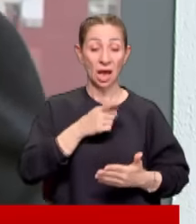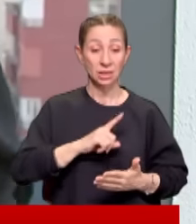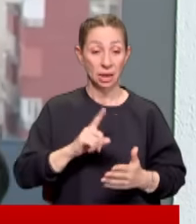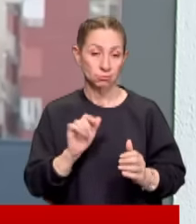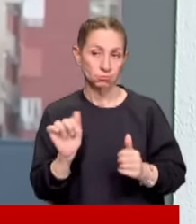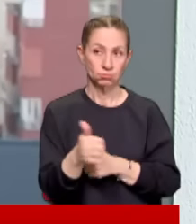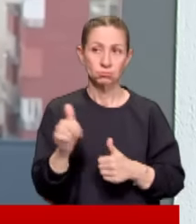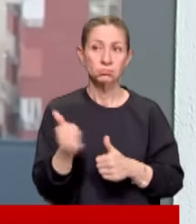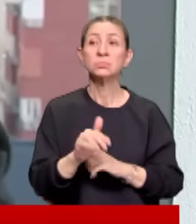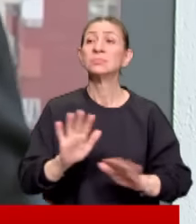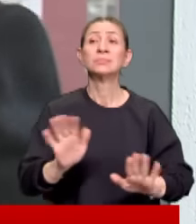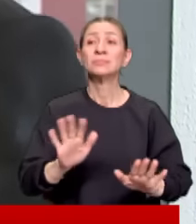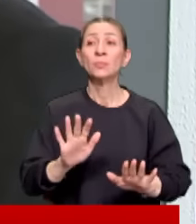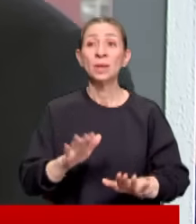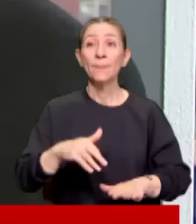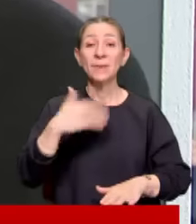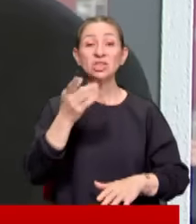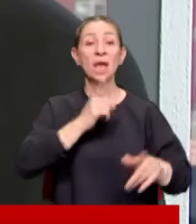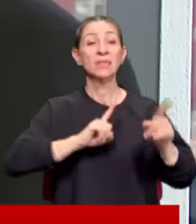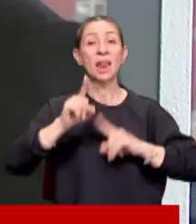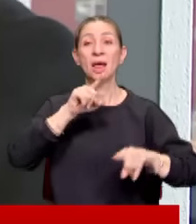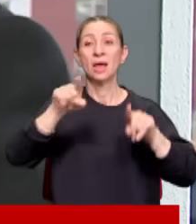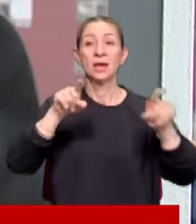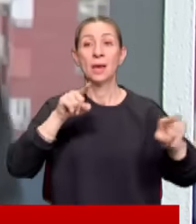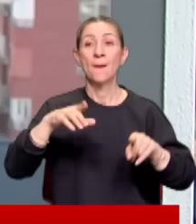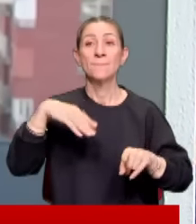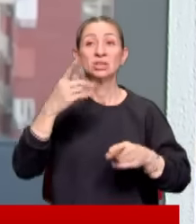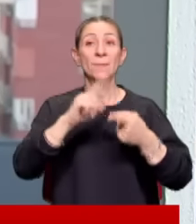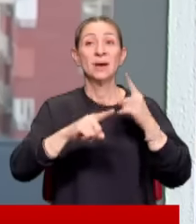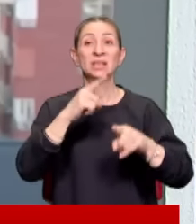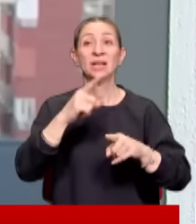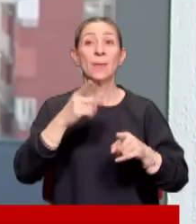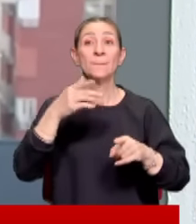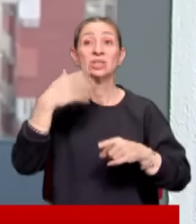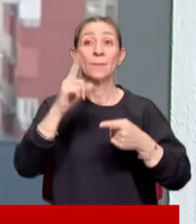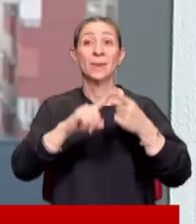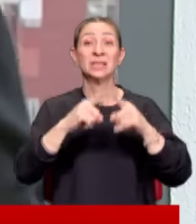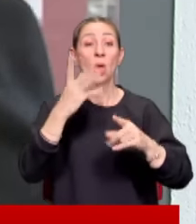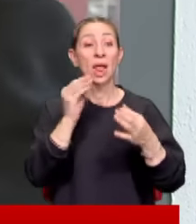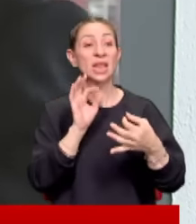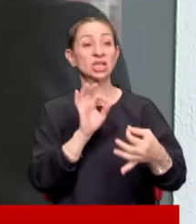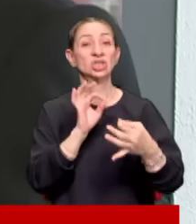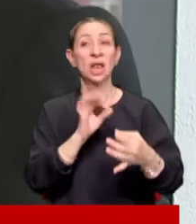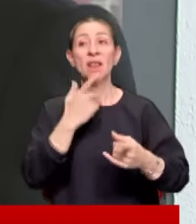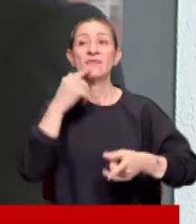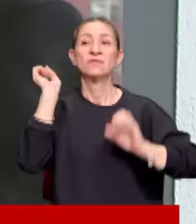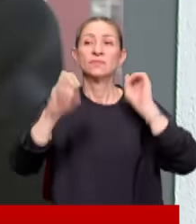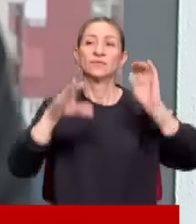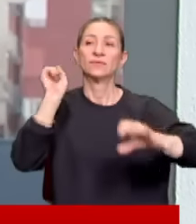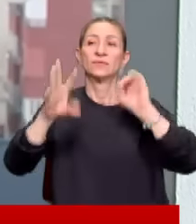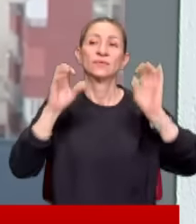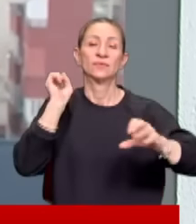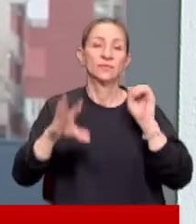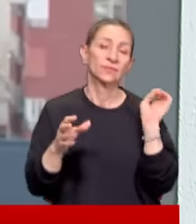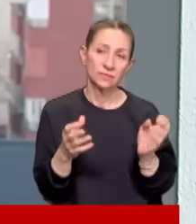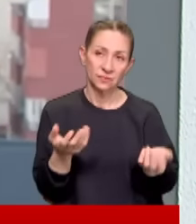öne çıkartmak yerine başka adayları ya da başka partilerin, başka partilerle olan ilişkileri üzerinden bir